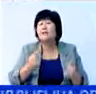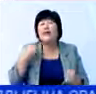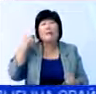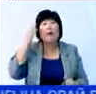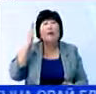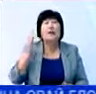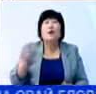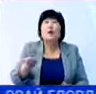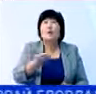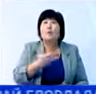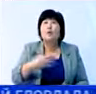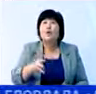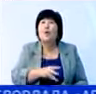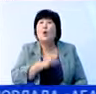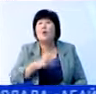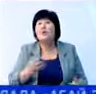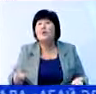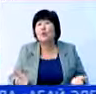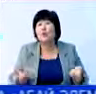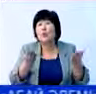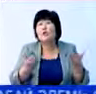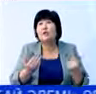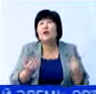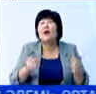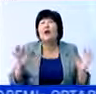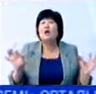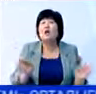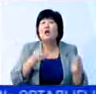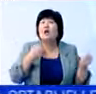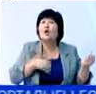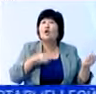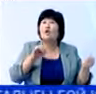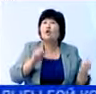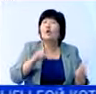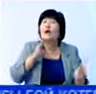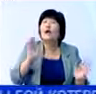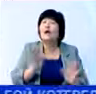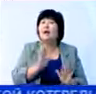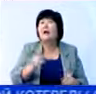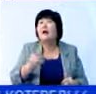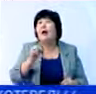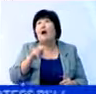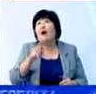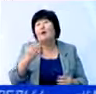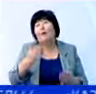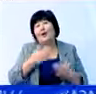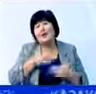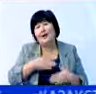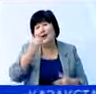мақсатымыз. Біздердің көңілімізді көтеру үшін жырауларды кеп жыр айтқызып жатыр. Алла оған да разы